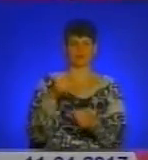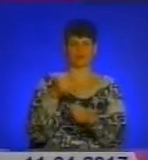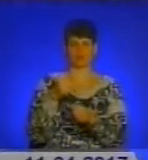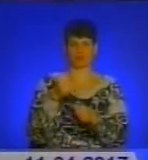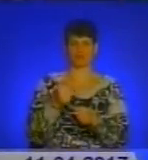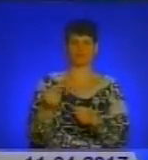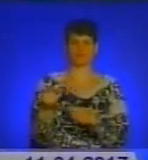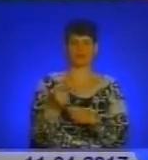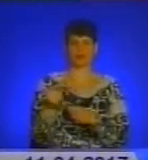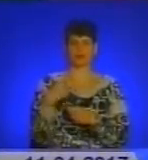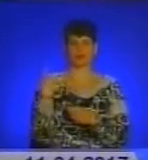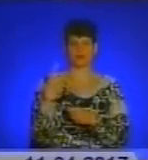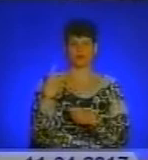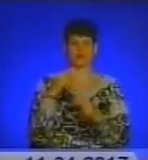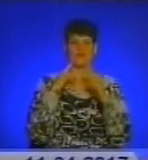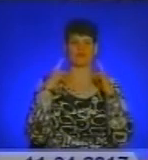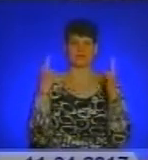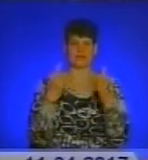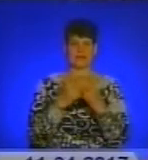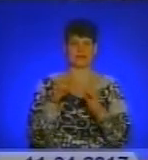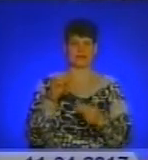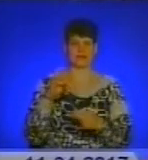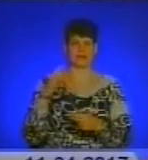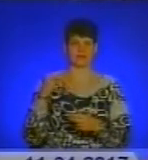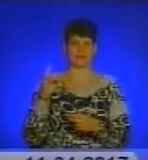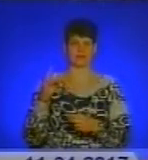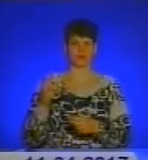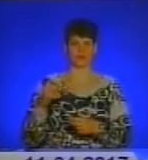від Тернопільської обласної федерації тхеквондо.